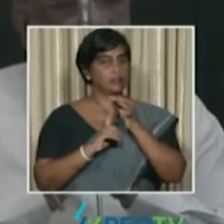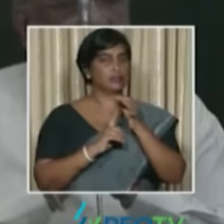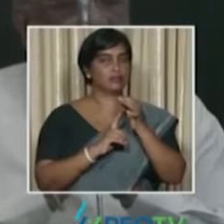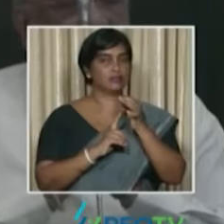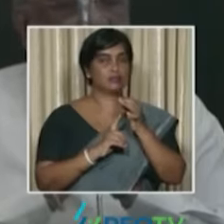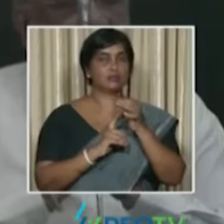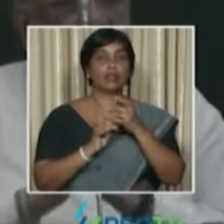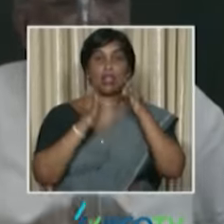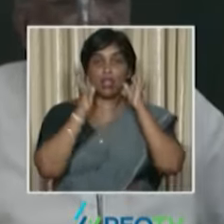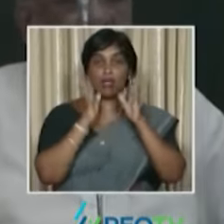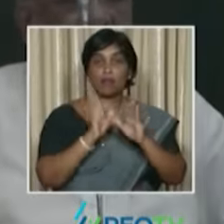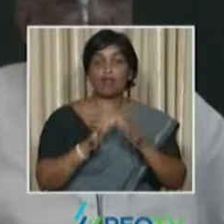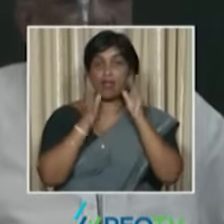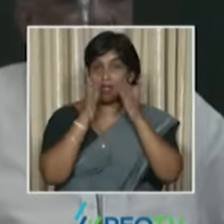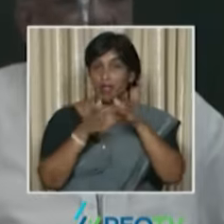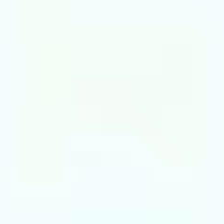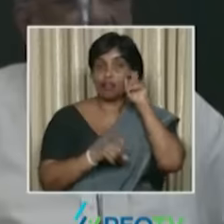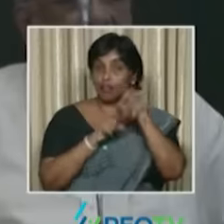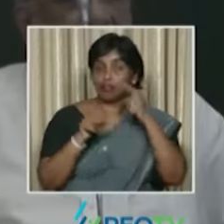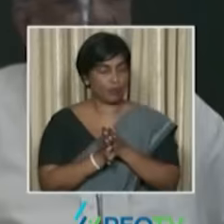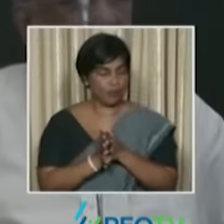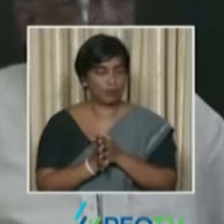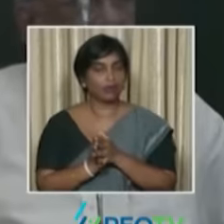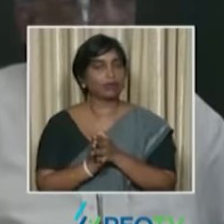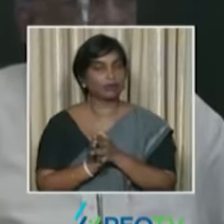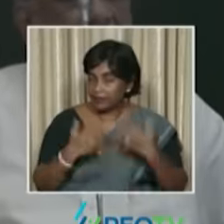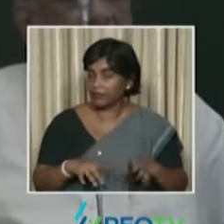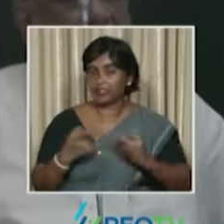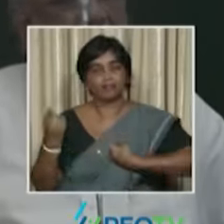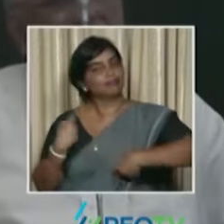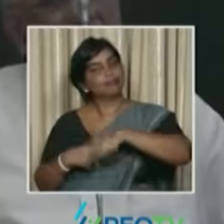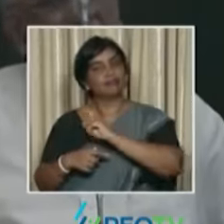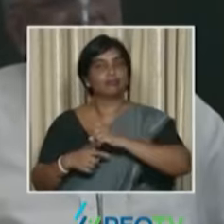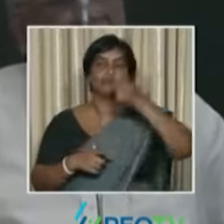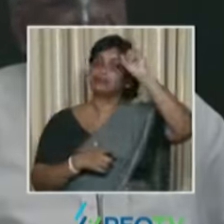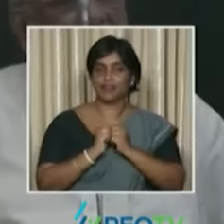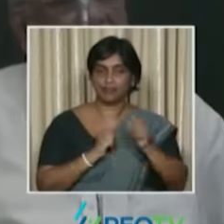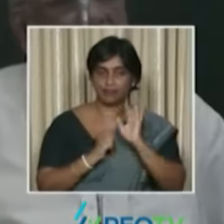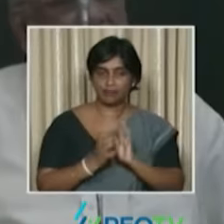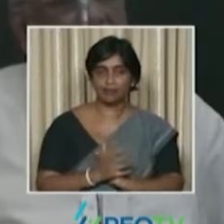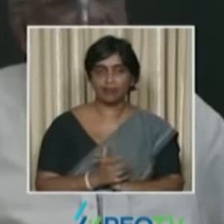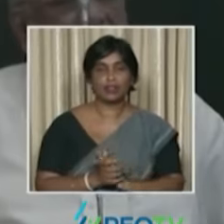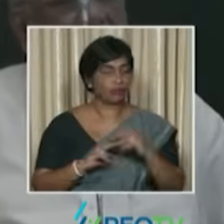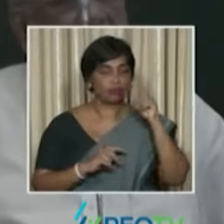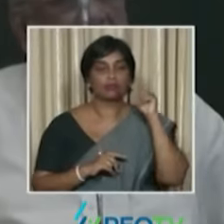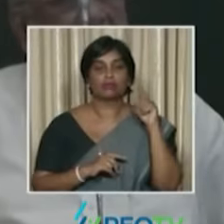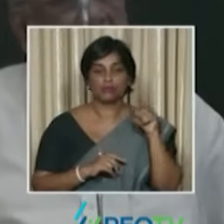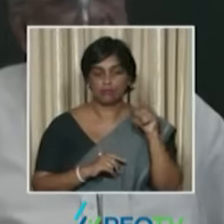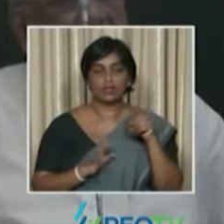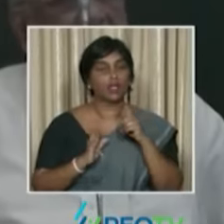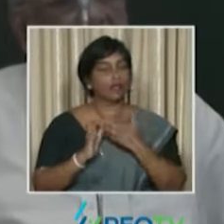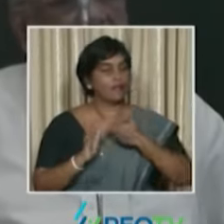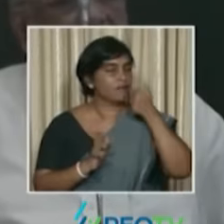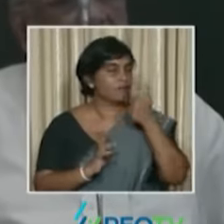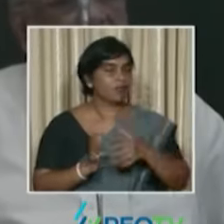ජනාධිපතිතුමා අපාය හදපු අය ළඟ තියාගෙන අපාය ගැන කියලා හැරෙනකොටම දෛවෝපගත සිද්ධියක් සිද්ධ වුණා. ශ්‍රේෂ්ඨාධිකරණය